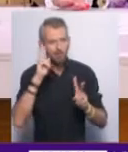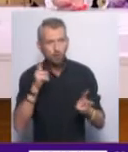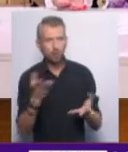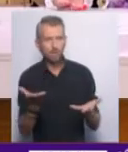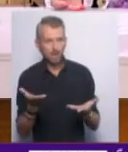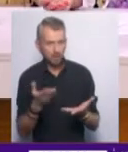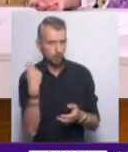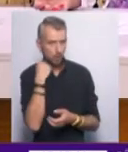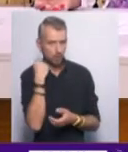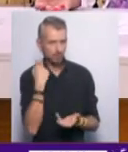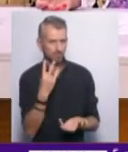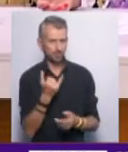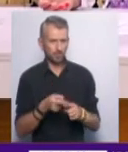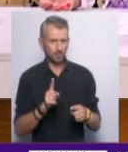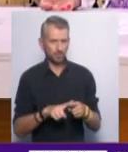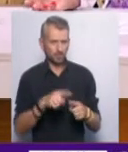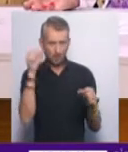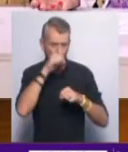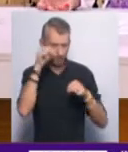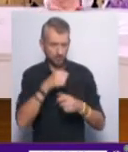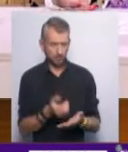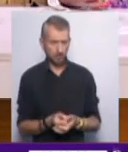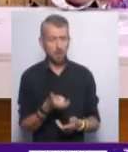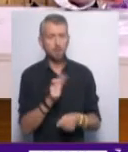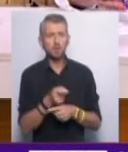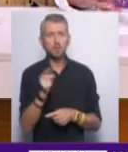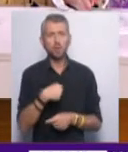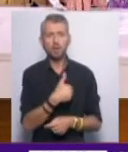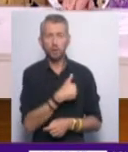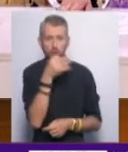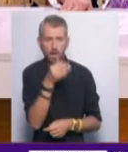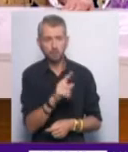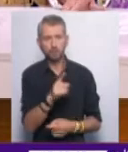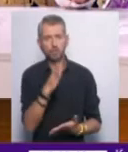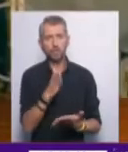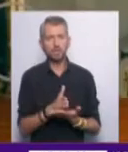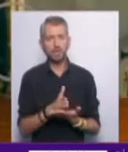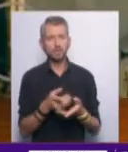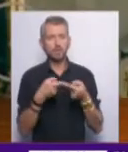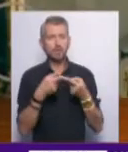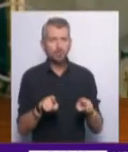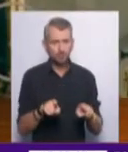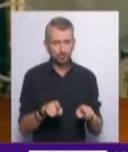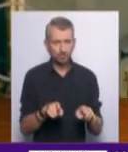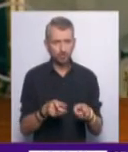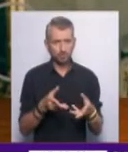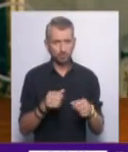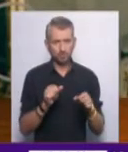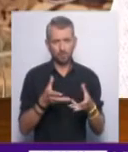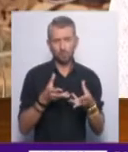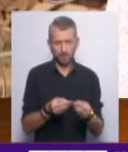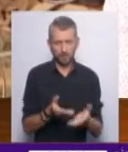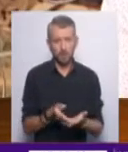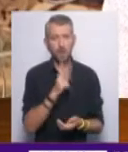борги, ну, це нонсенс. Більш того, я хочу сказати, що є інші важелі.